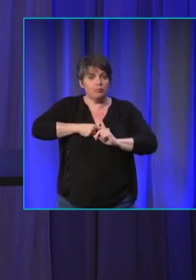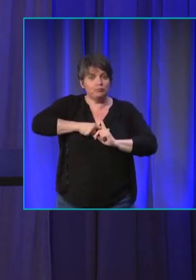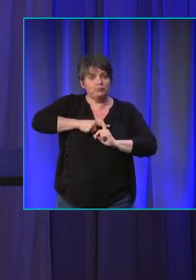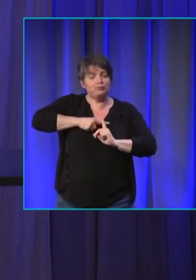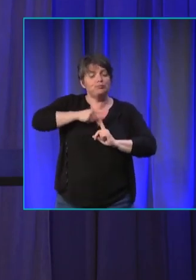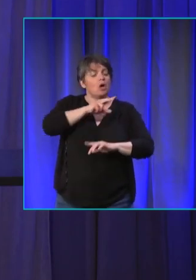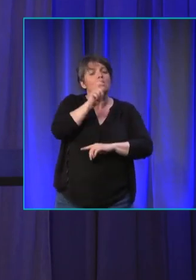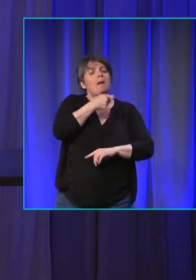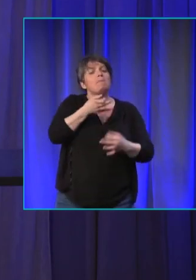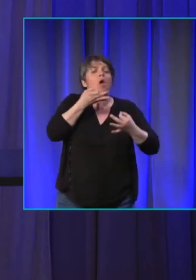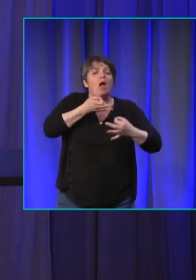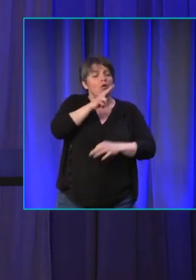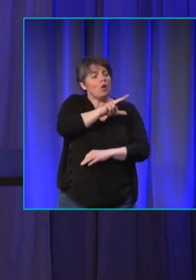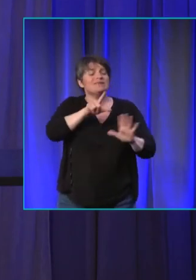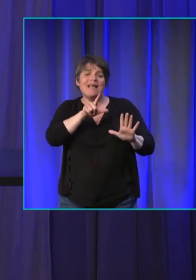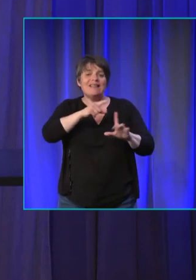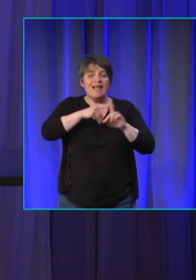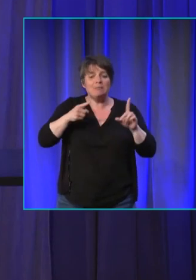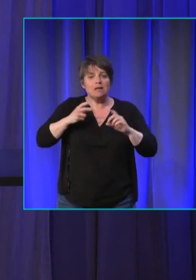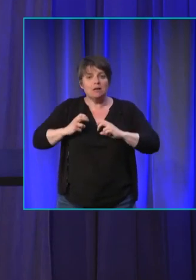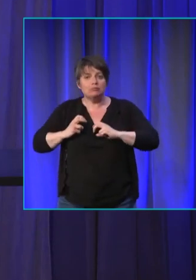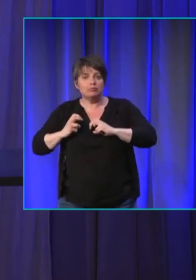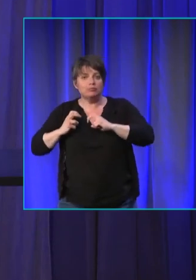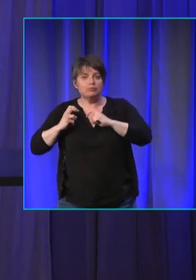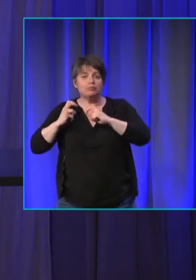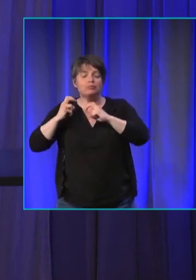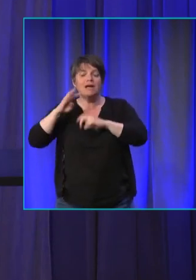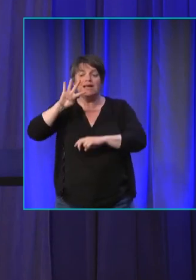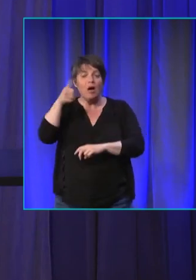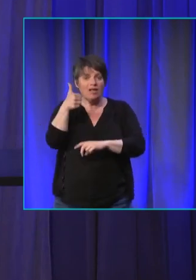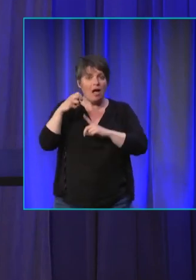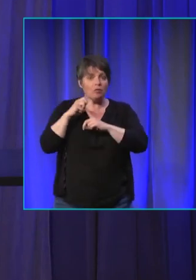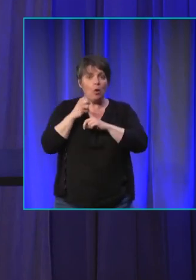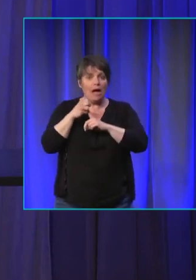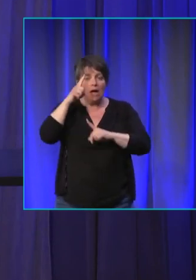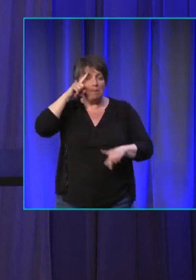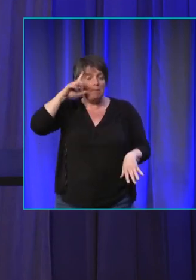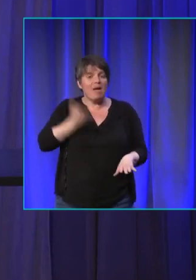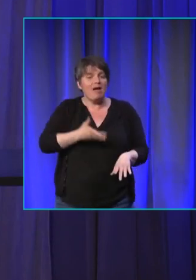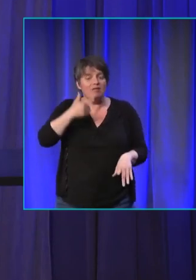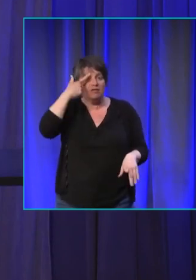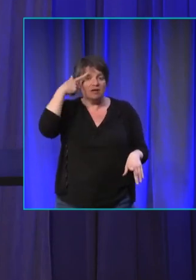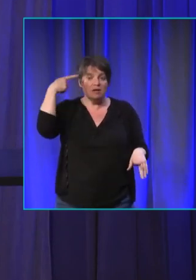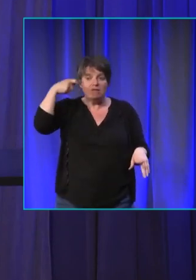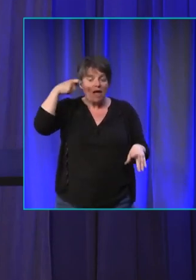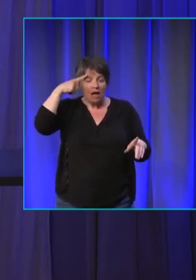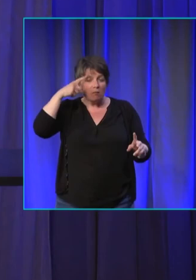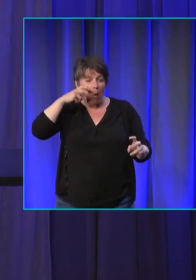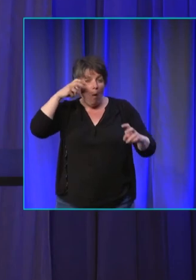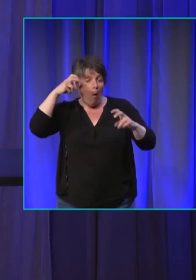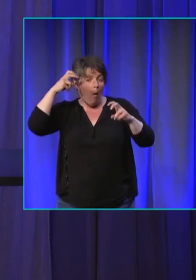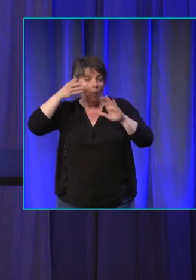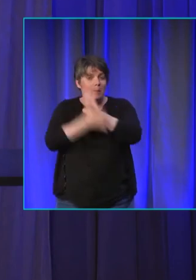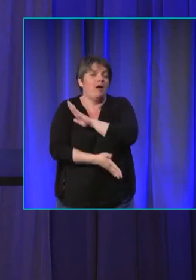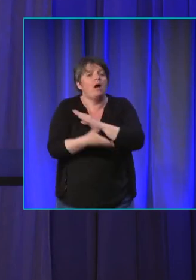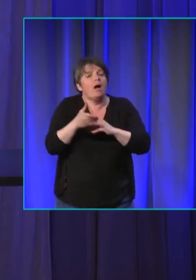à plus de 41 degrés. Et là, ça peut être le coup de chaleur, l'hyperthermie et la mort. Donc, faire attention